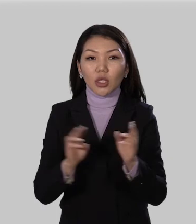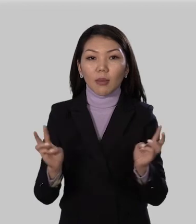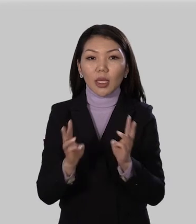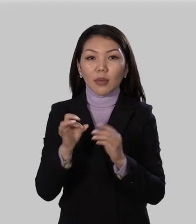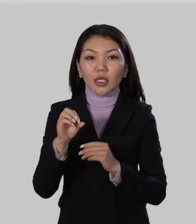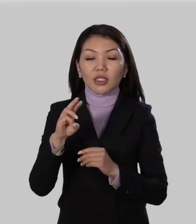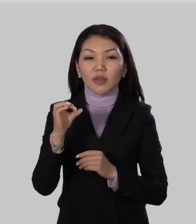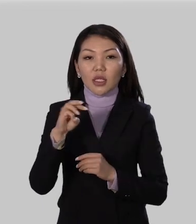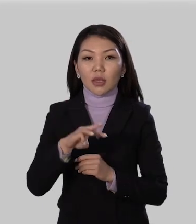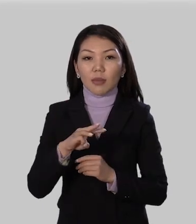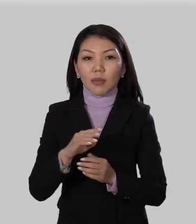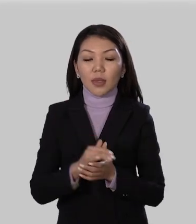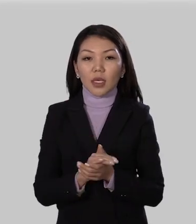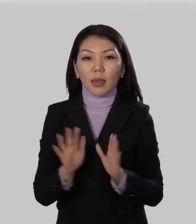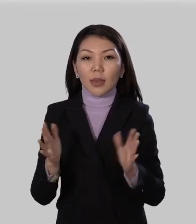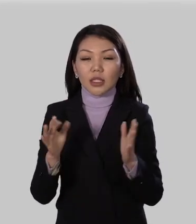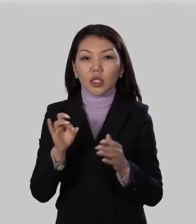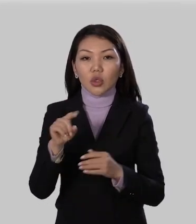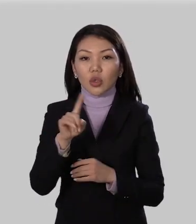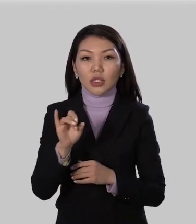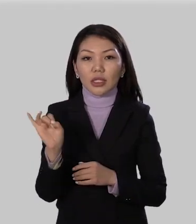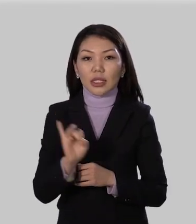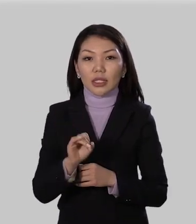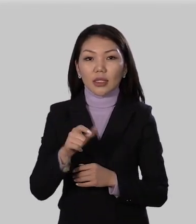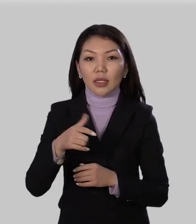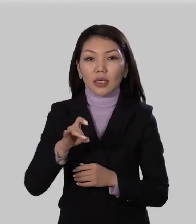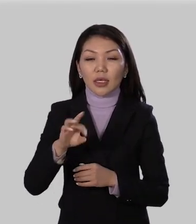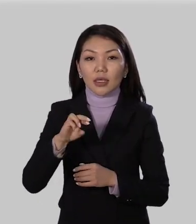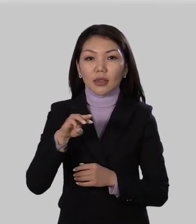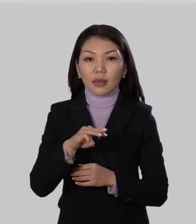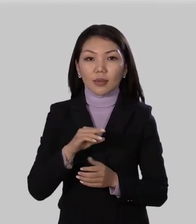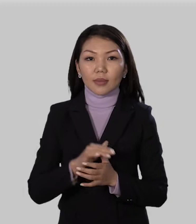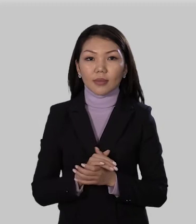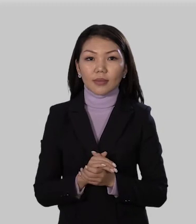Полным пламенным расцветом блистают розы и горят.